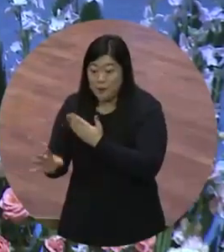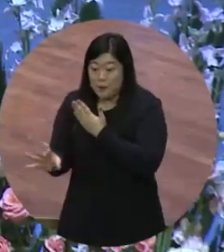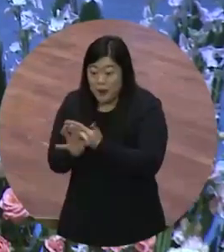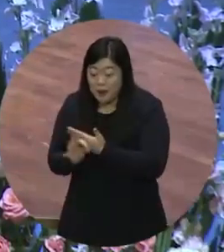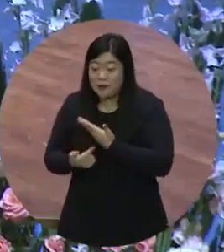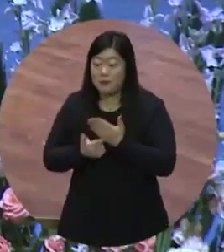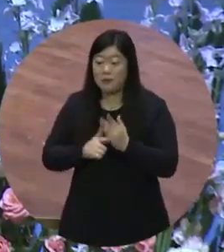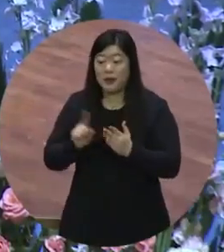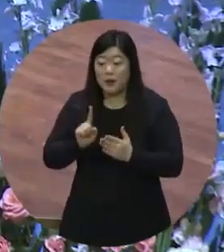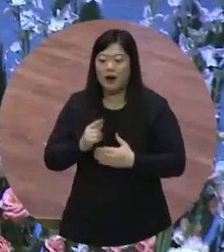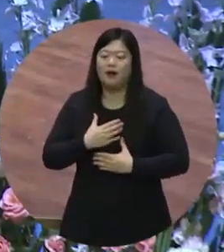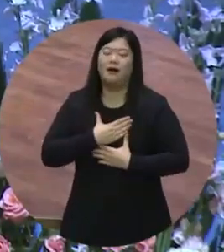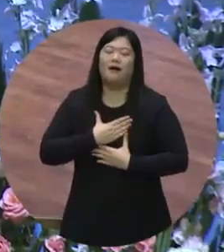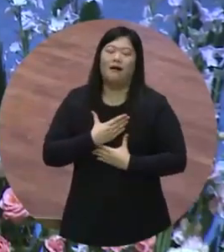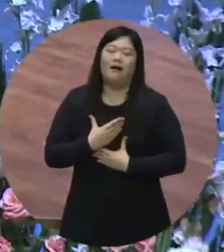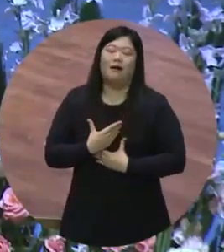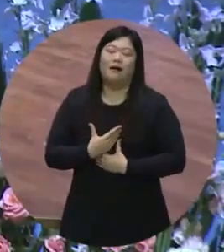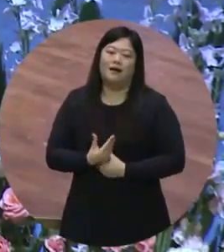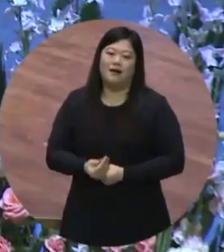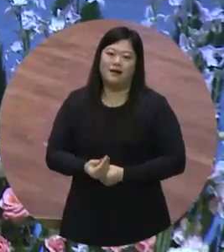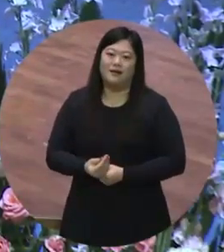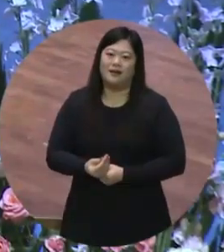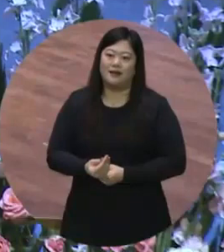평강과 기쁨과 희락이에요.